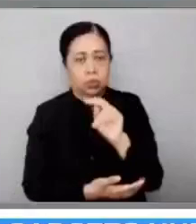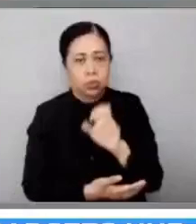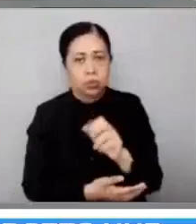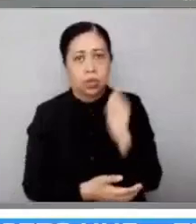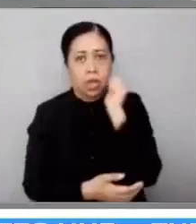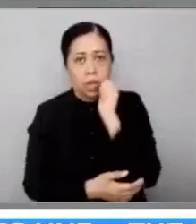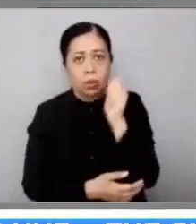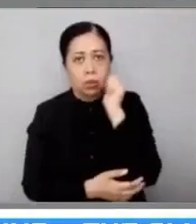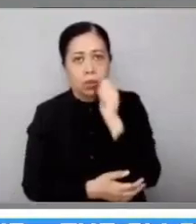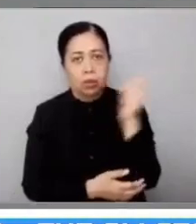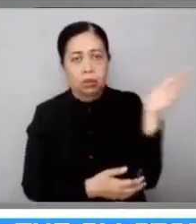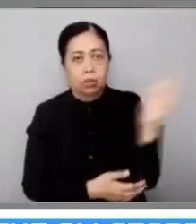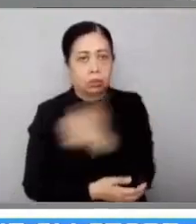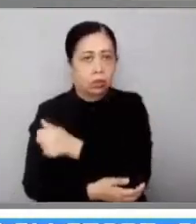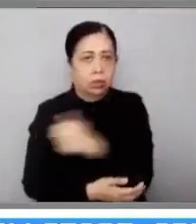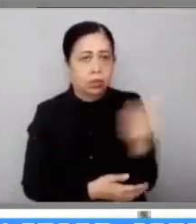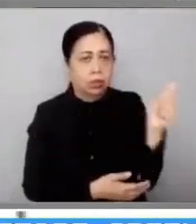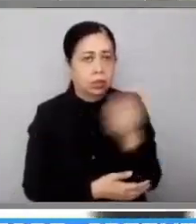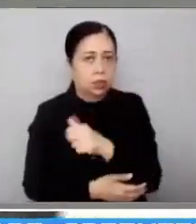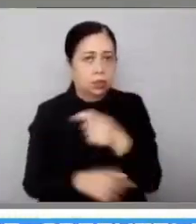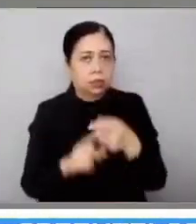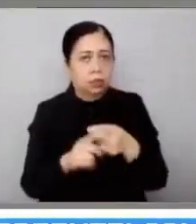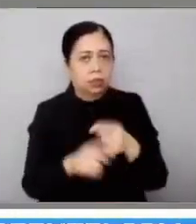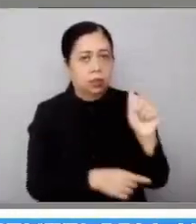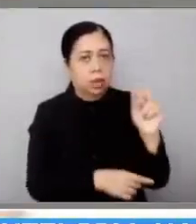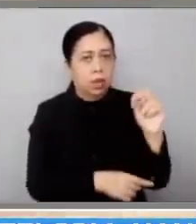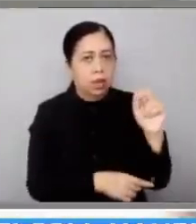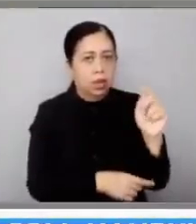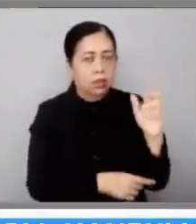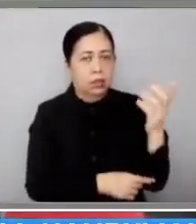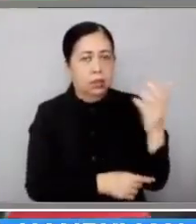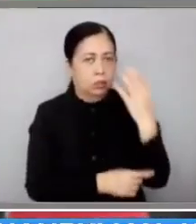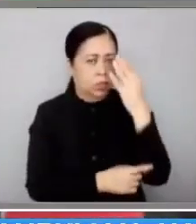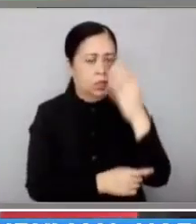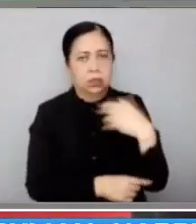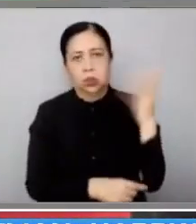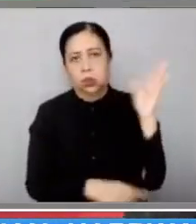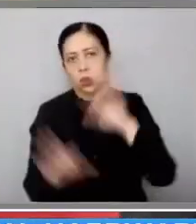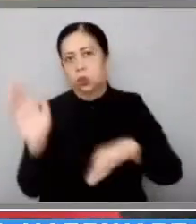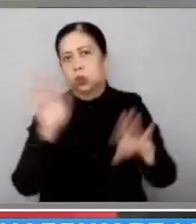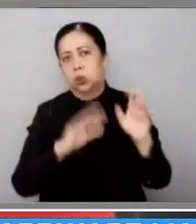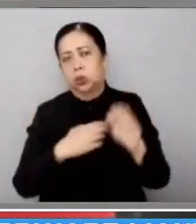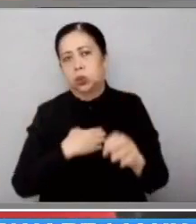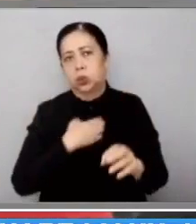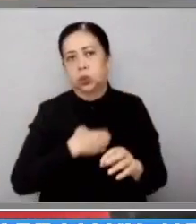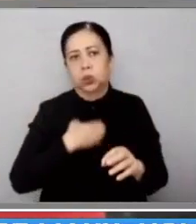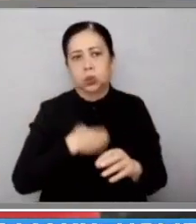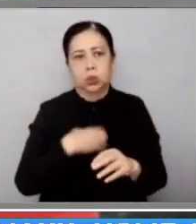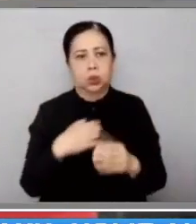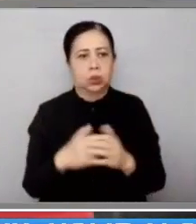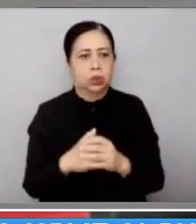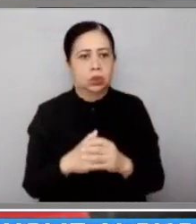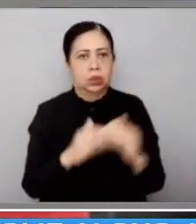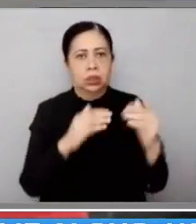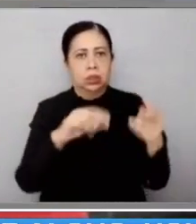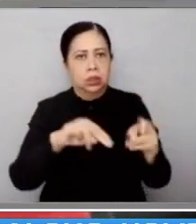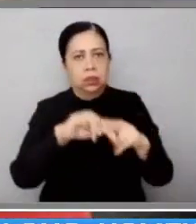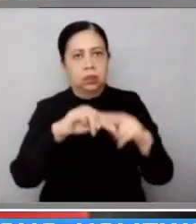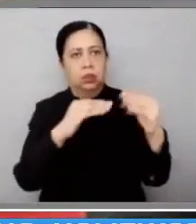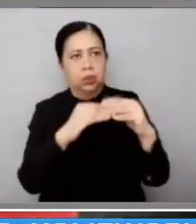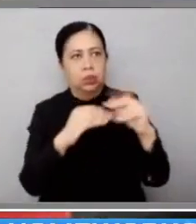ni Jeffrey Bernardo mula Angat, Bulacan, ay aaray ka raw sa epekto nito. Ramdaman na pare-pareho, toll,